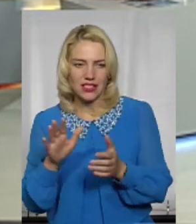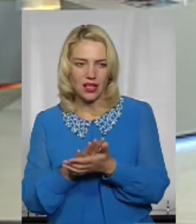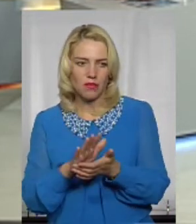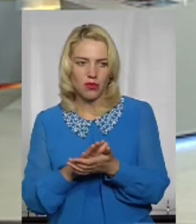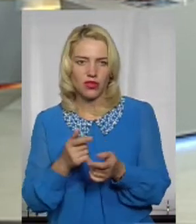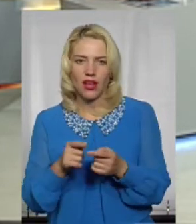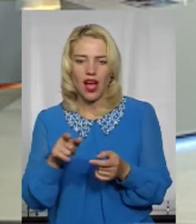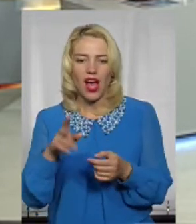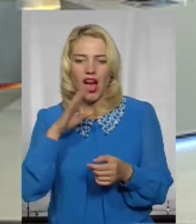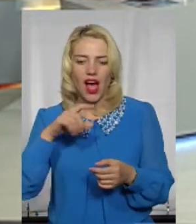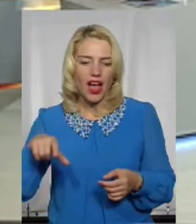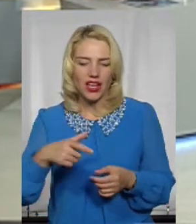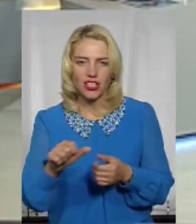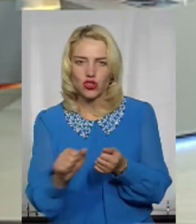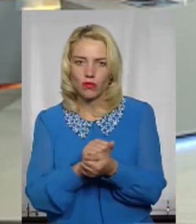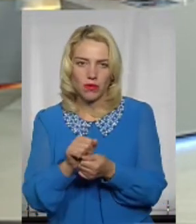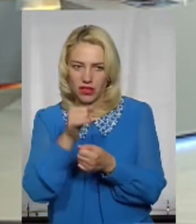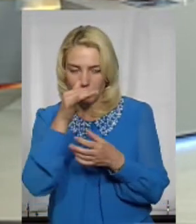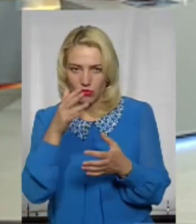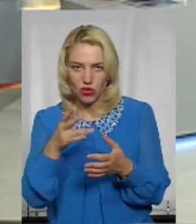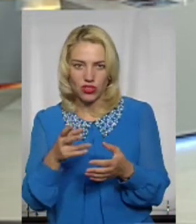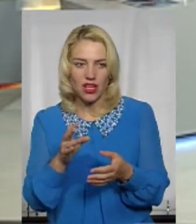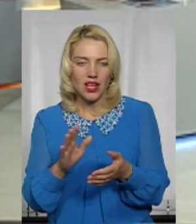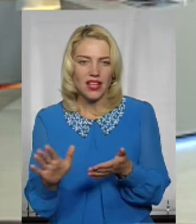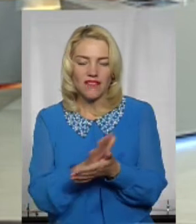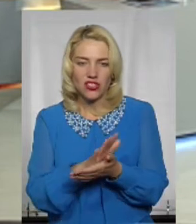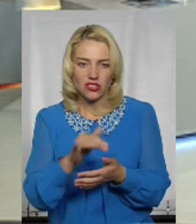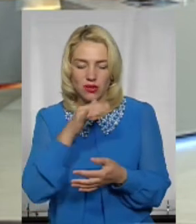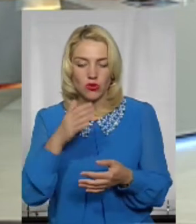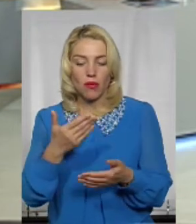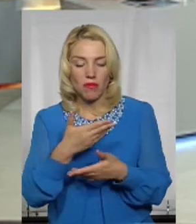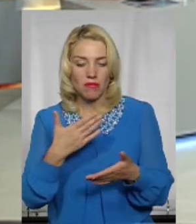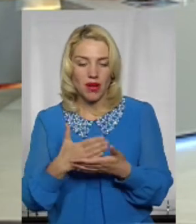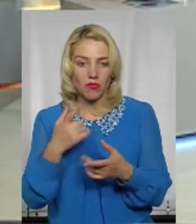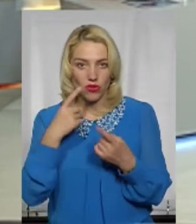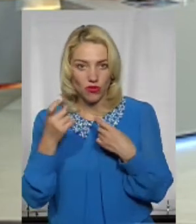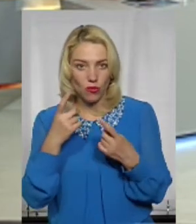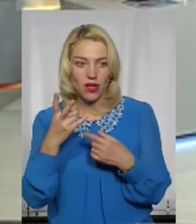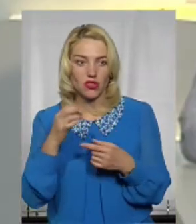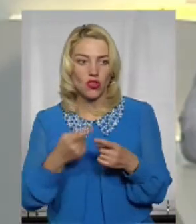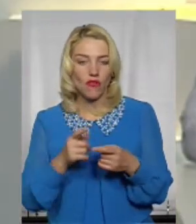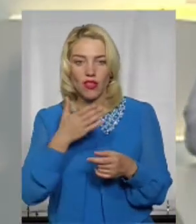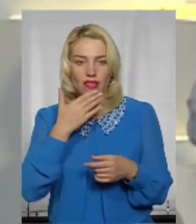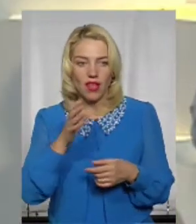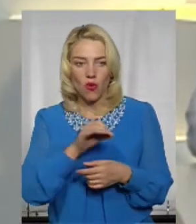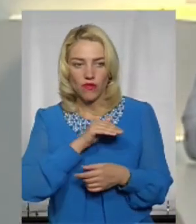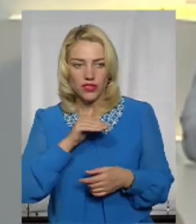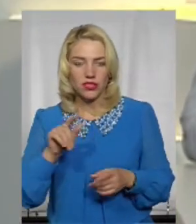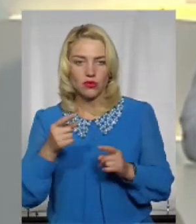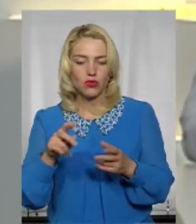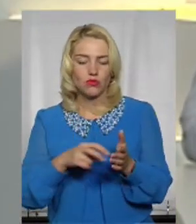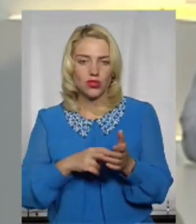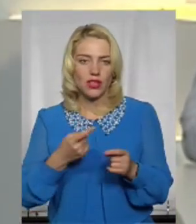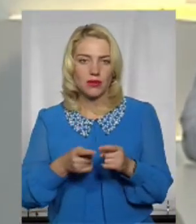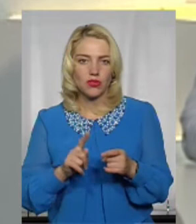попрати не можна. Я зрозуміла. І вичистити не можна. Тому ми маємо інформацію, ну, вона неофіційна, тому що бояться про